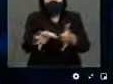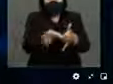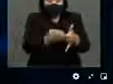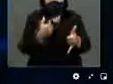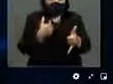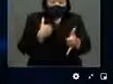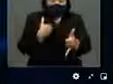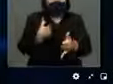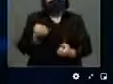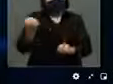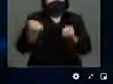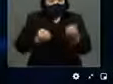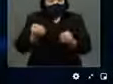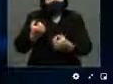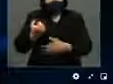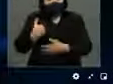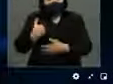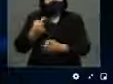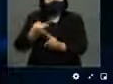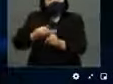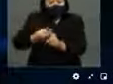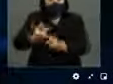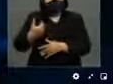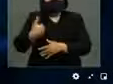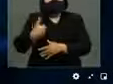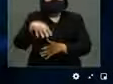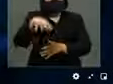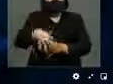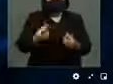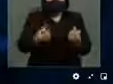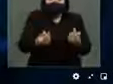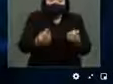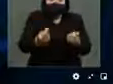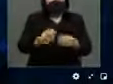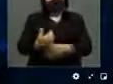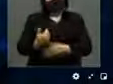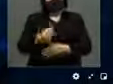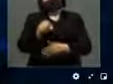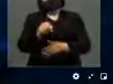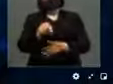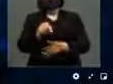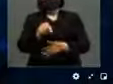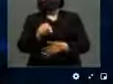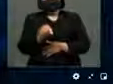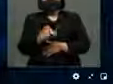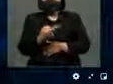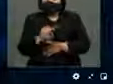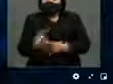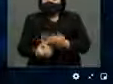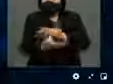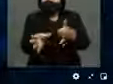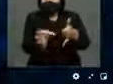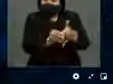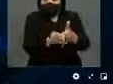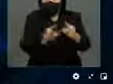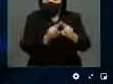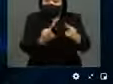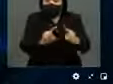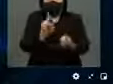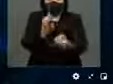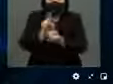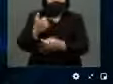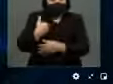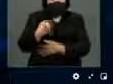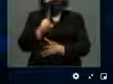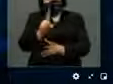1ไปสถานที่แออัดหรือสถานบันเทิงซึ่งตอนหลังมาก็ถึงแม้เป็นปัจจัยเสี่ยงที่น้อยแต่ว่าก็ยังพบแล้วก็ทำให้เสียชีวิ